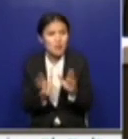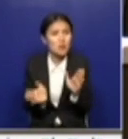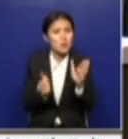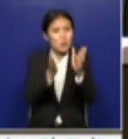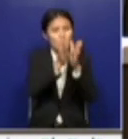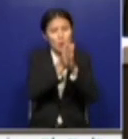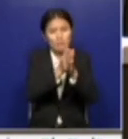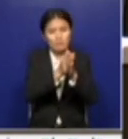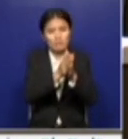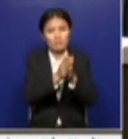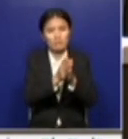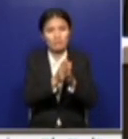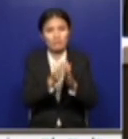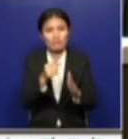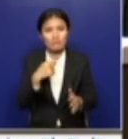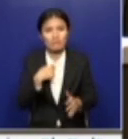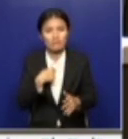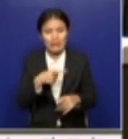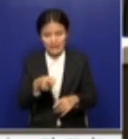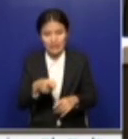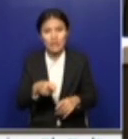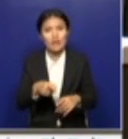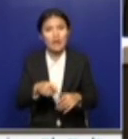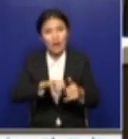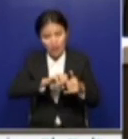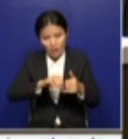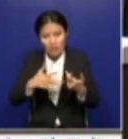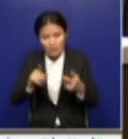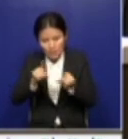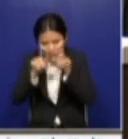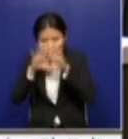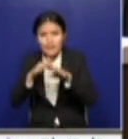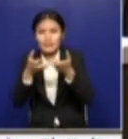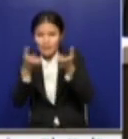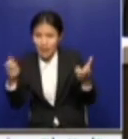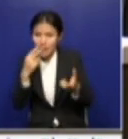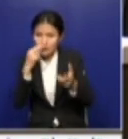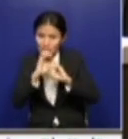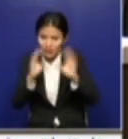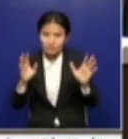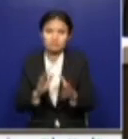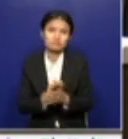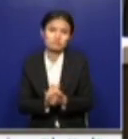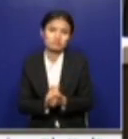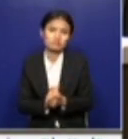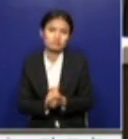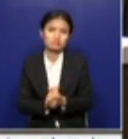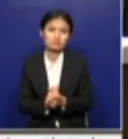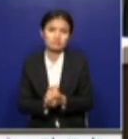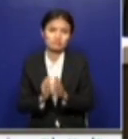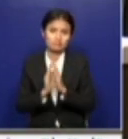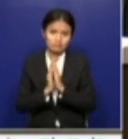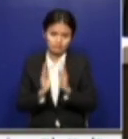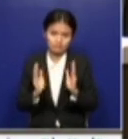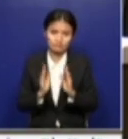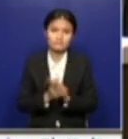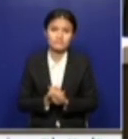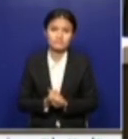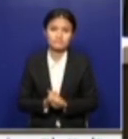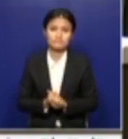คนที่ชอบดึงฟ้าต่ำนะครับนั้นคือเป้าหมายการปฏิรูปสถาบันกราบขอบคุณท่านประธานครับ